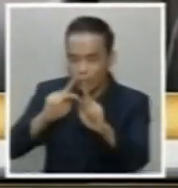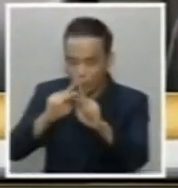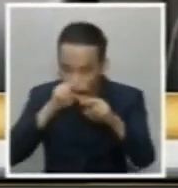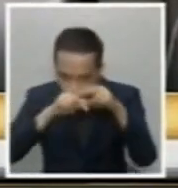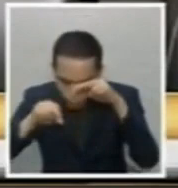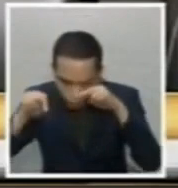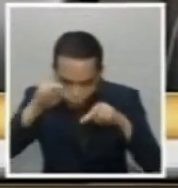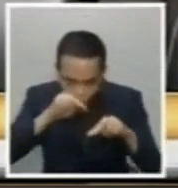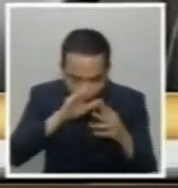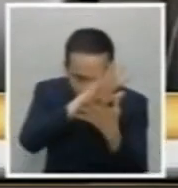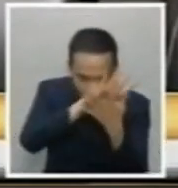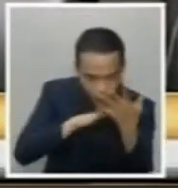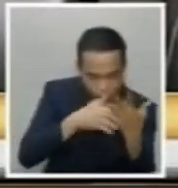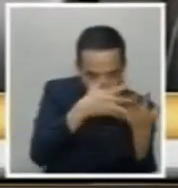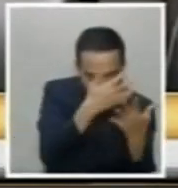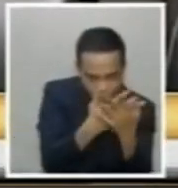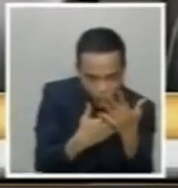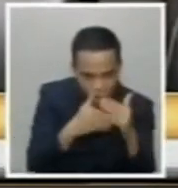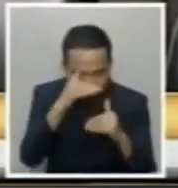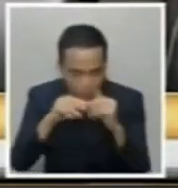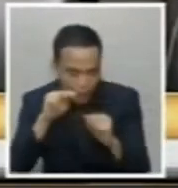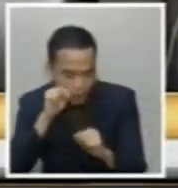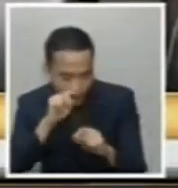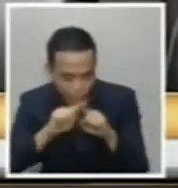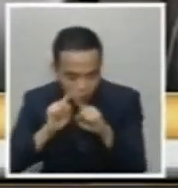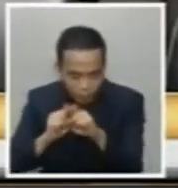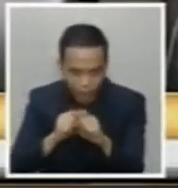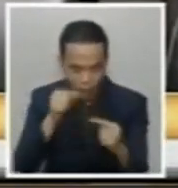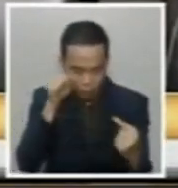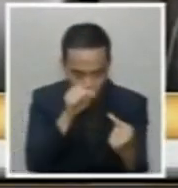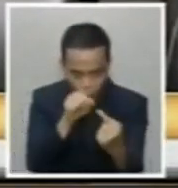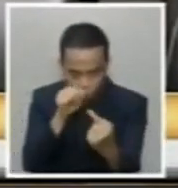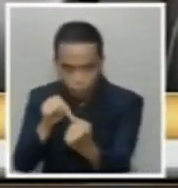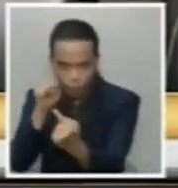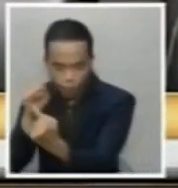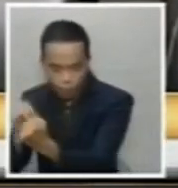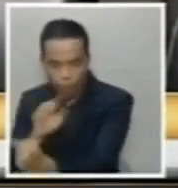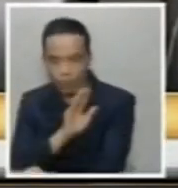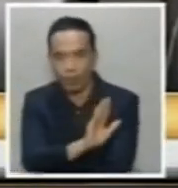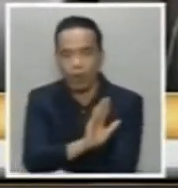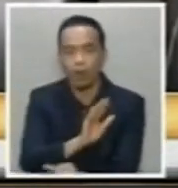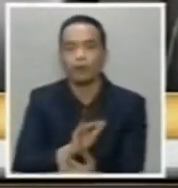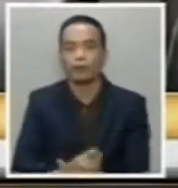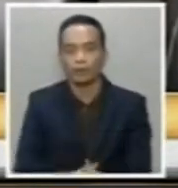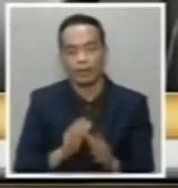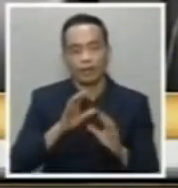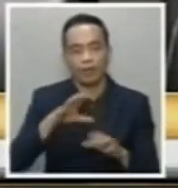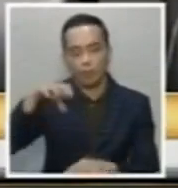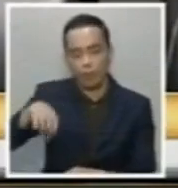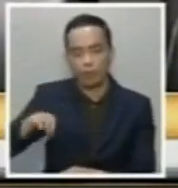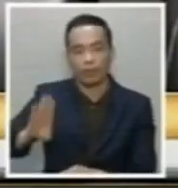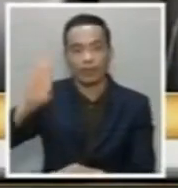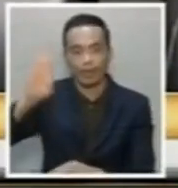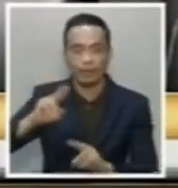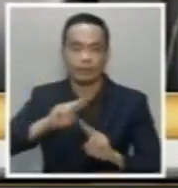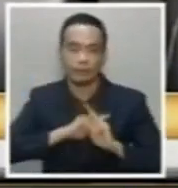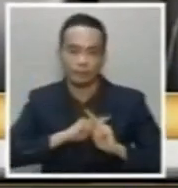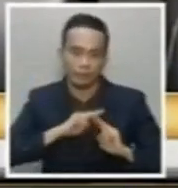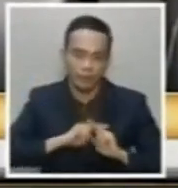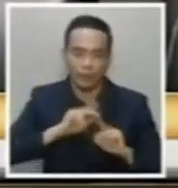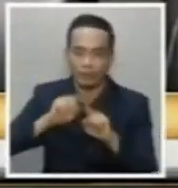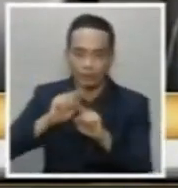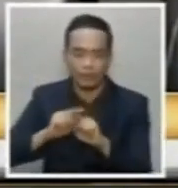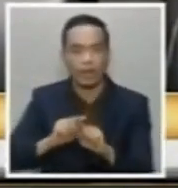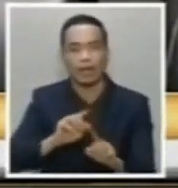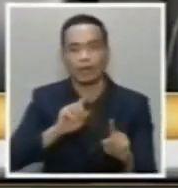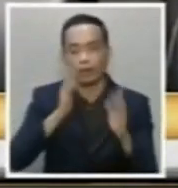วางแนวทางการพัฒนาแหล่งน้ำให้เหมาะสมกับสภาพพื้นที่ร่วมกับหน่วยงานรัฐเอกชนประชาชนในการวิเ